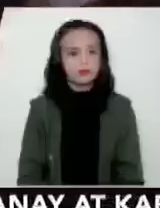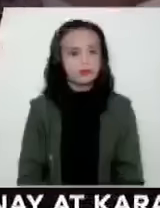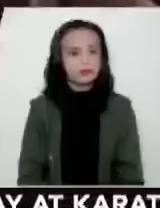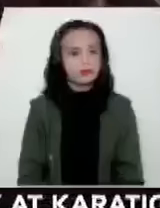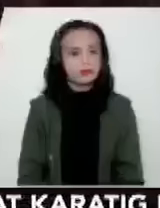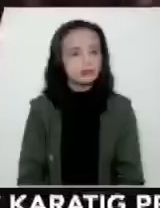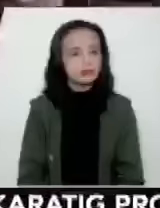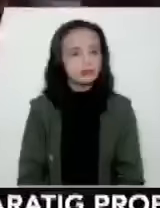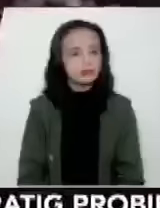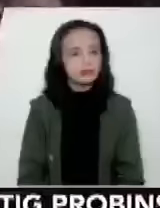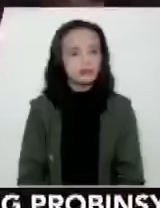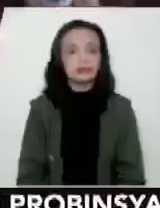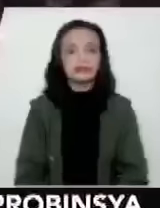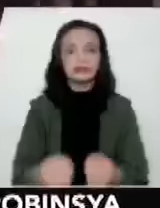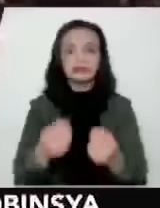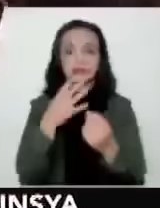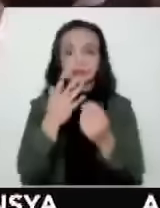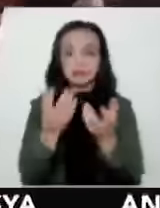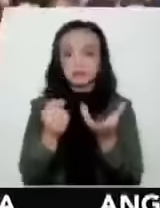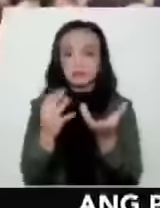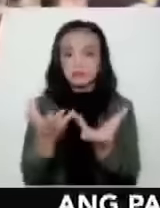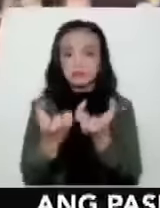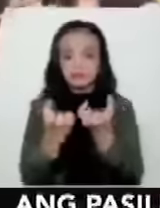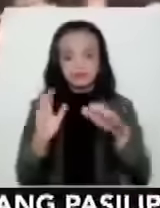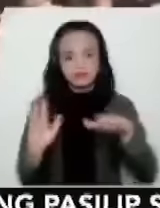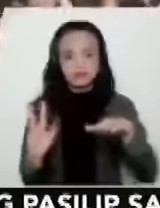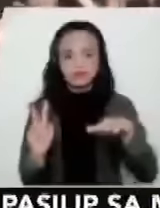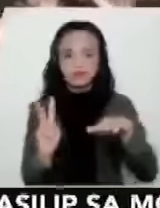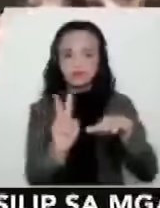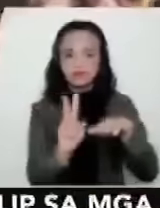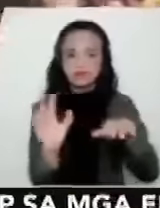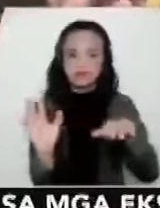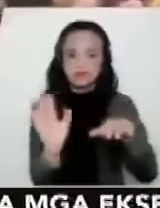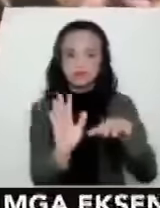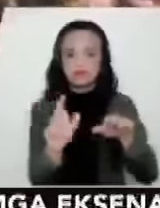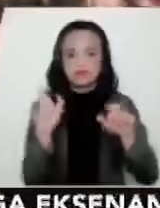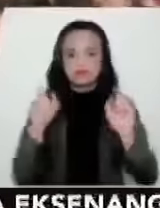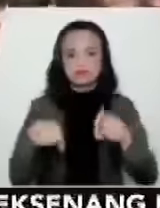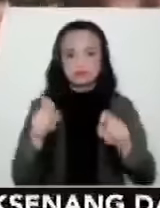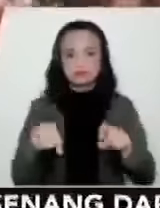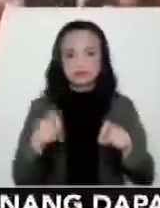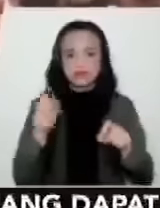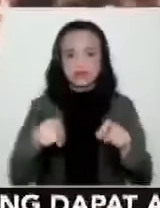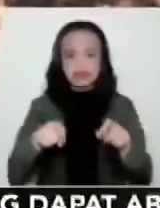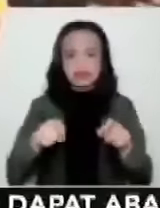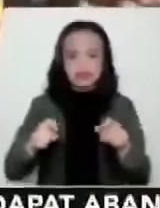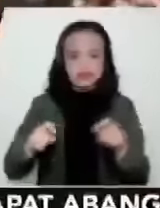Ang mga gusto namang lumapit lang sa andas, kailangan suugin ang malailog na agos ng tao.